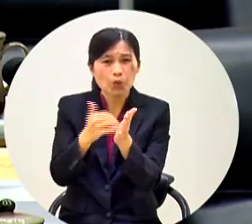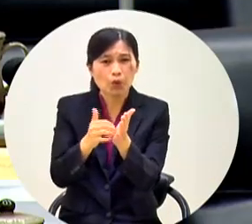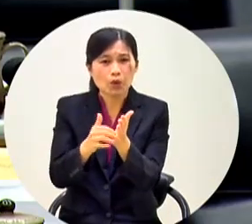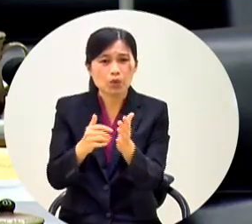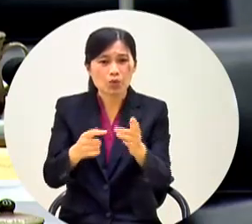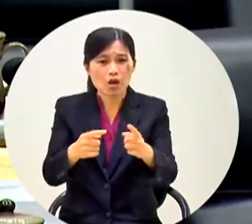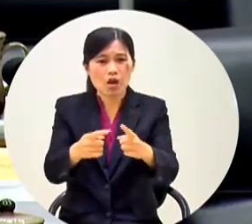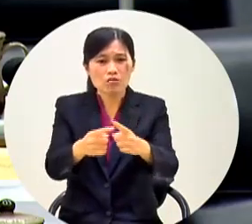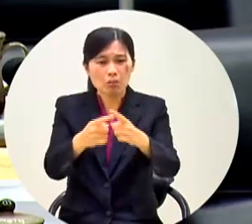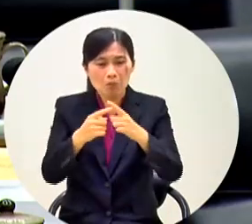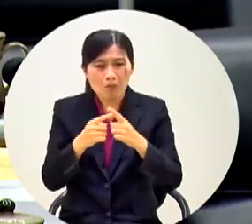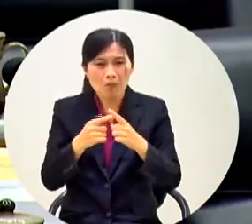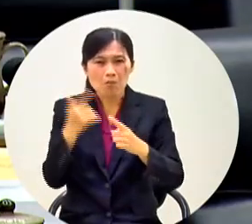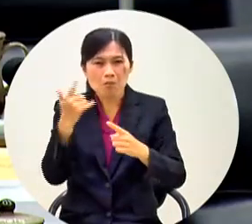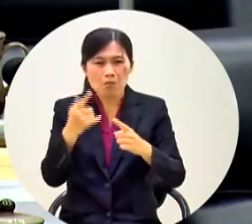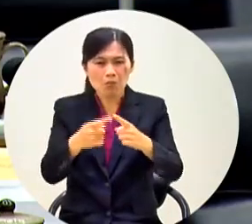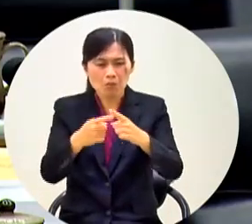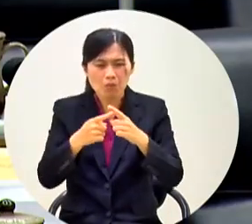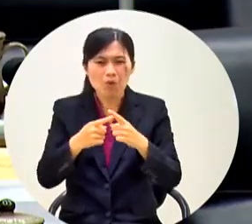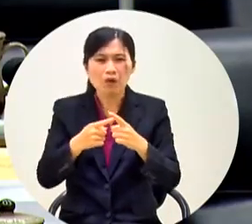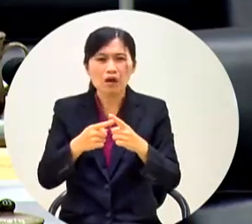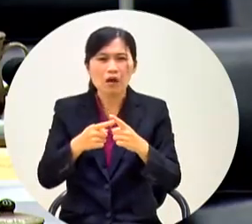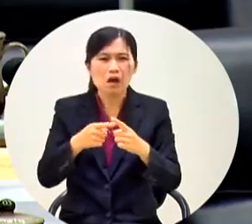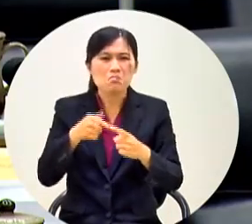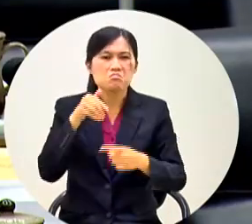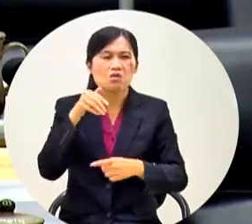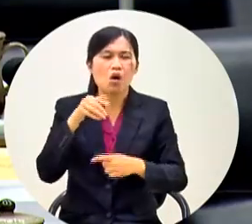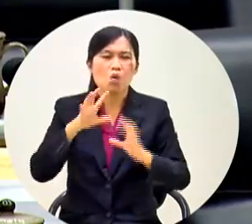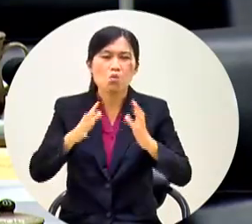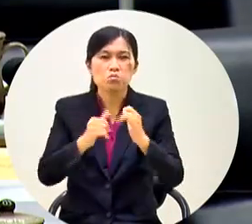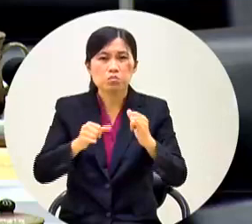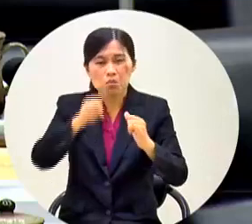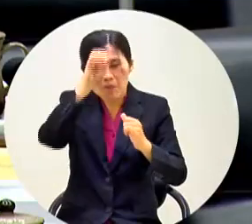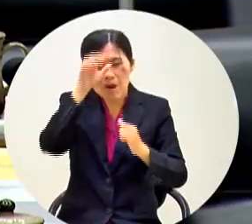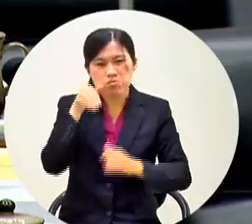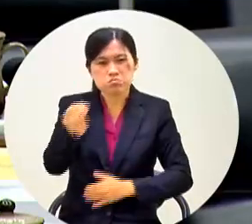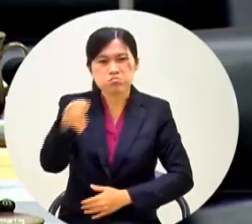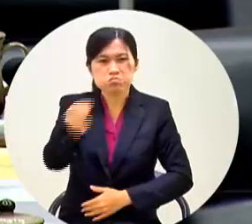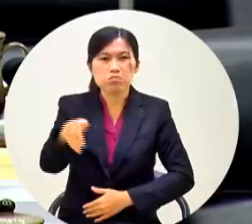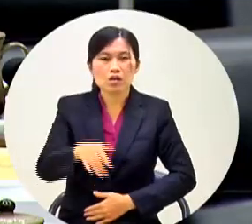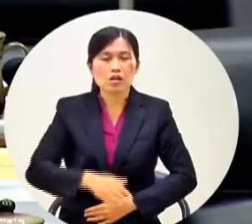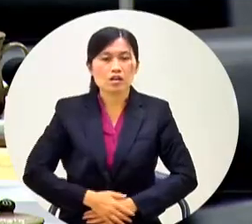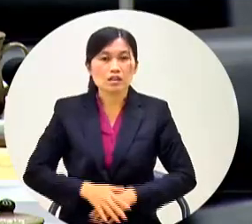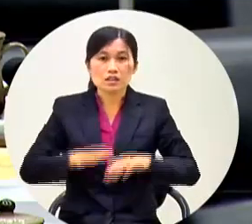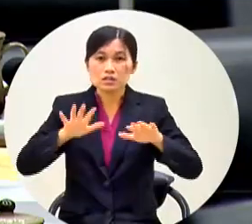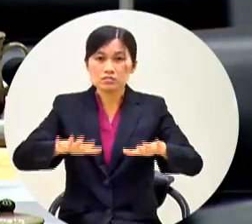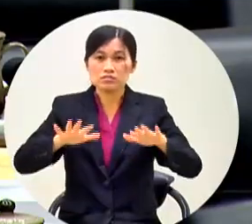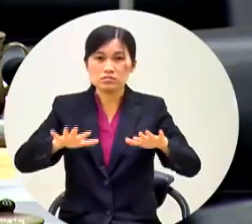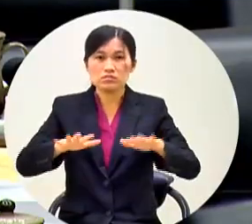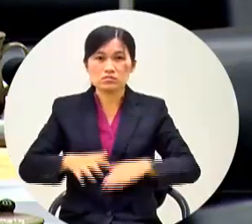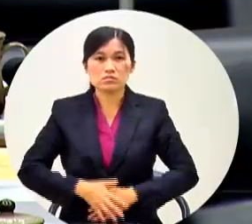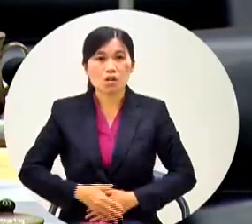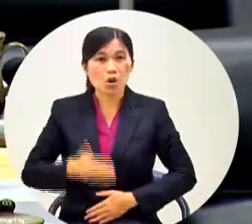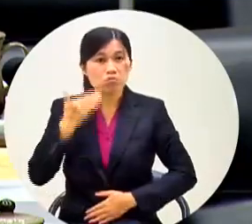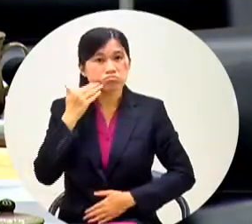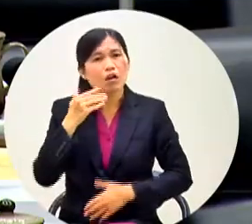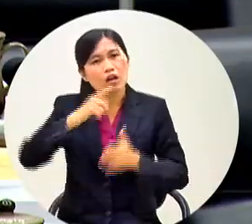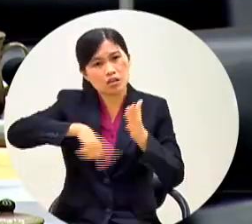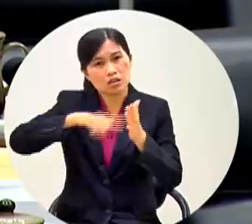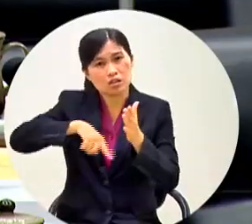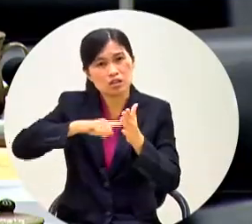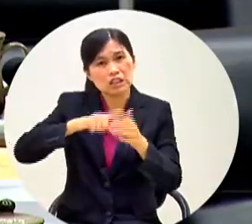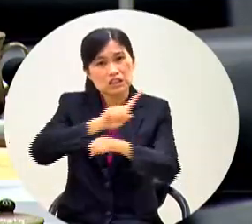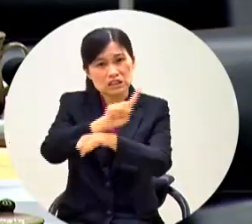底是这个方向在哪里造成的。在哪里？那是真简单，一点钟，韩市长来